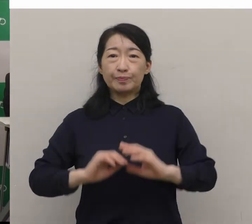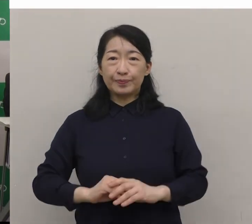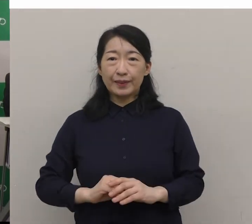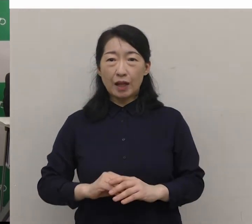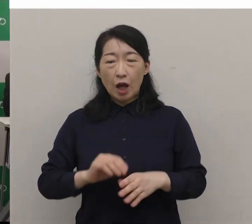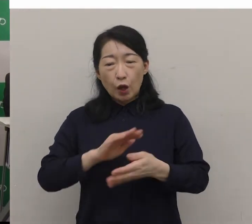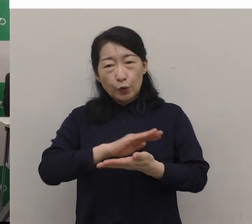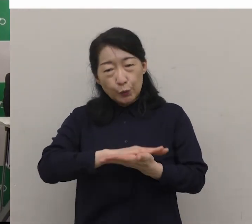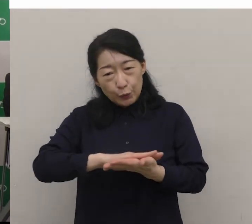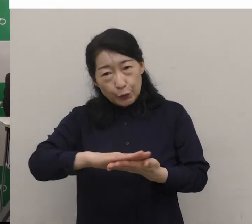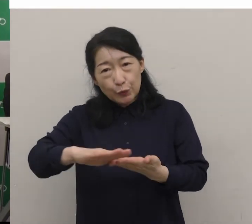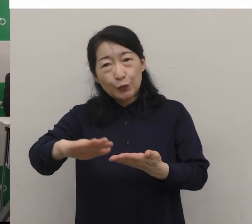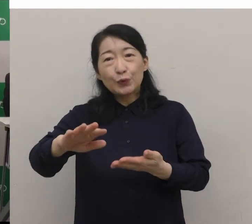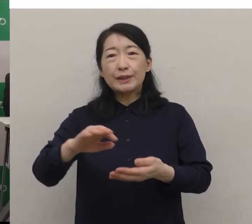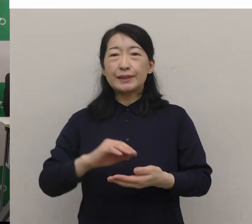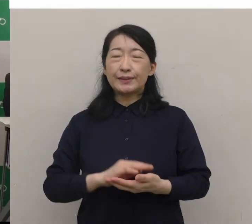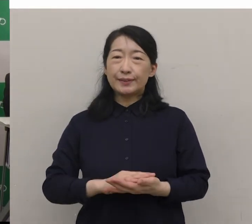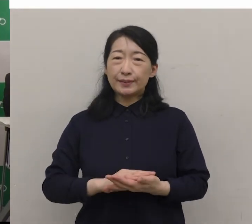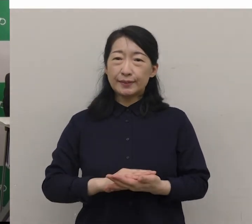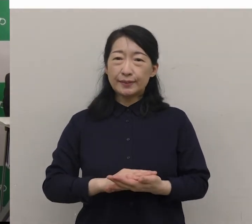美しく